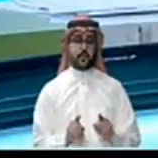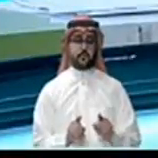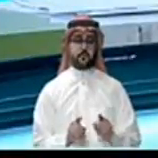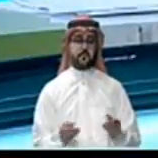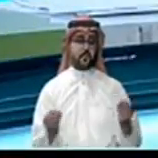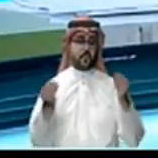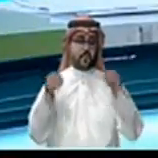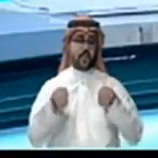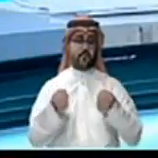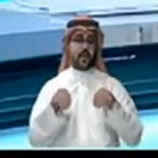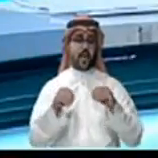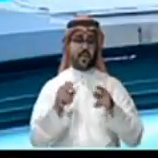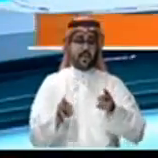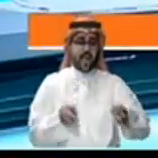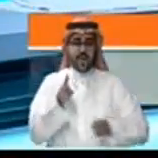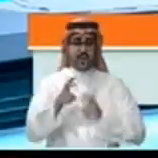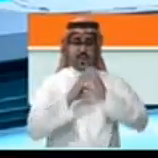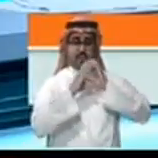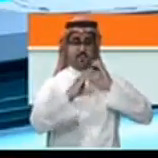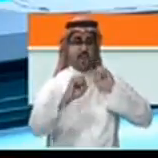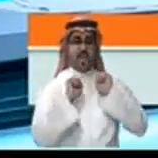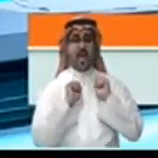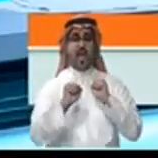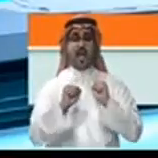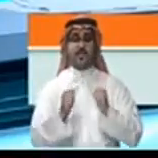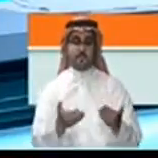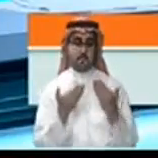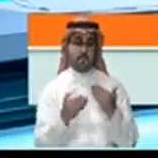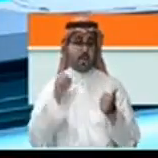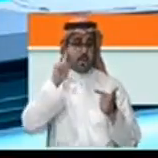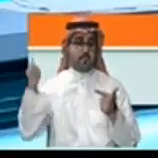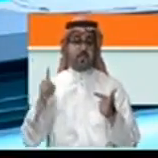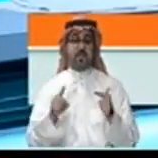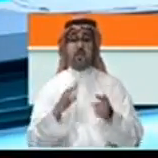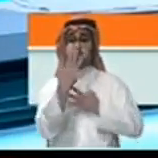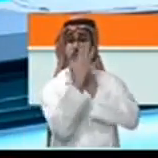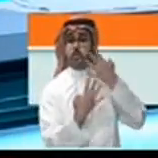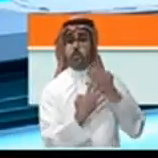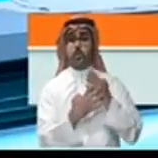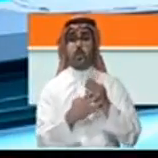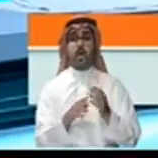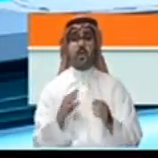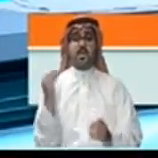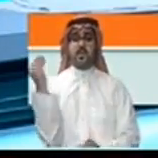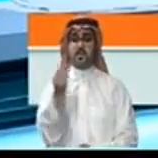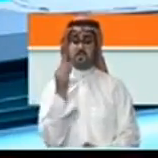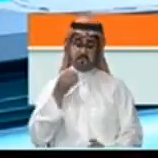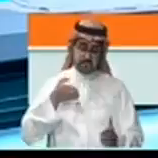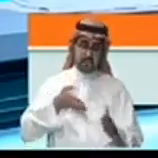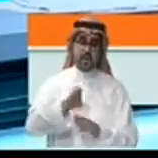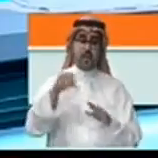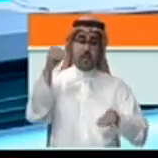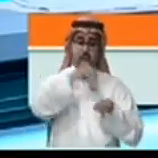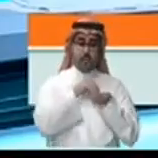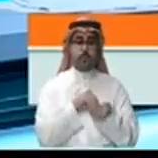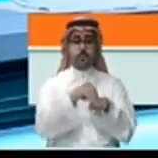أضاف قطار الحرمين السريع رحلات جديدة ضمن جدول الرحلات لتسهيل تفويج وتنقيل حجاج بيت